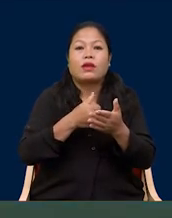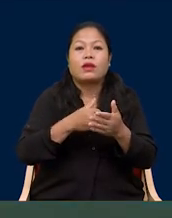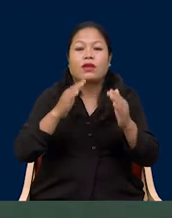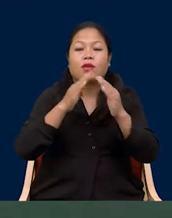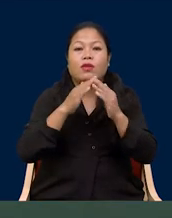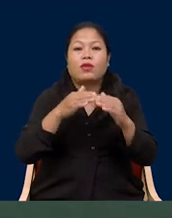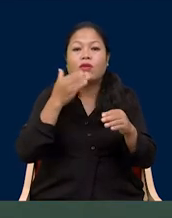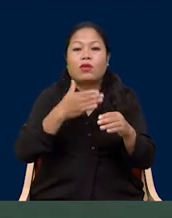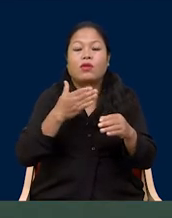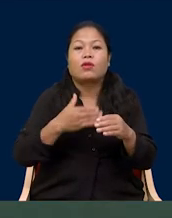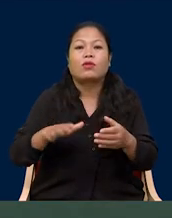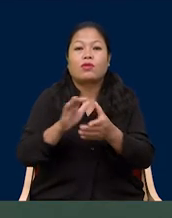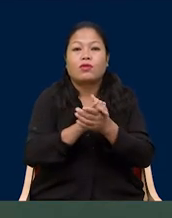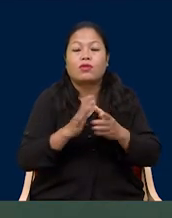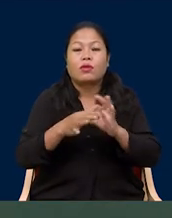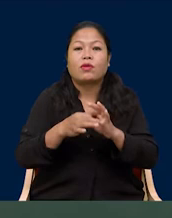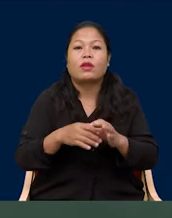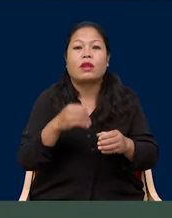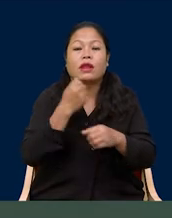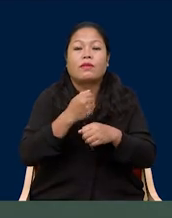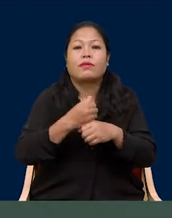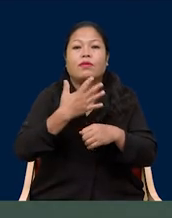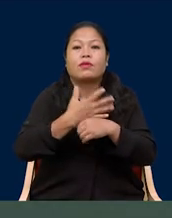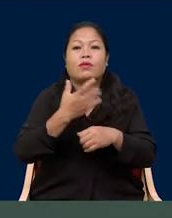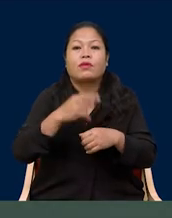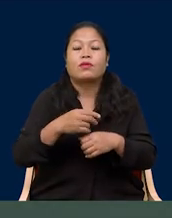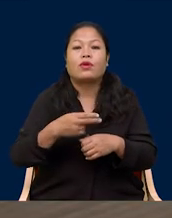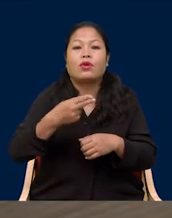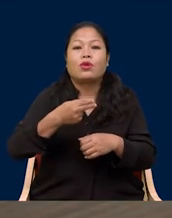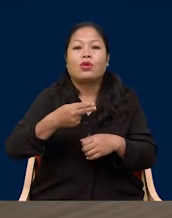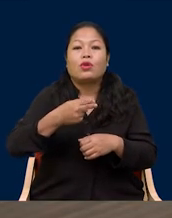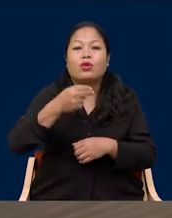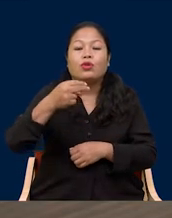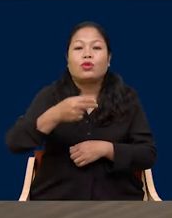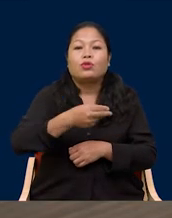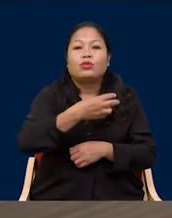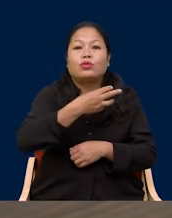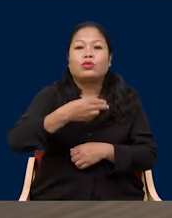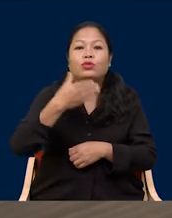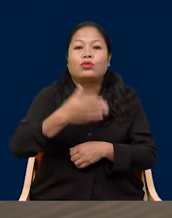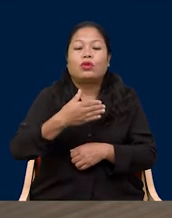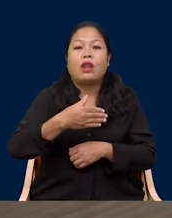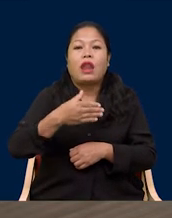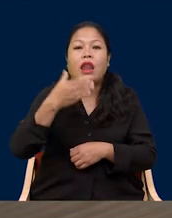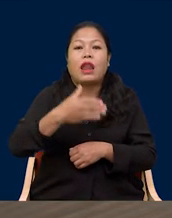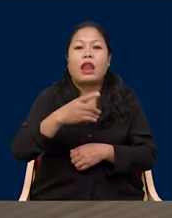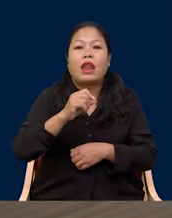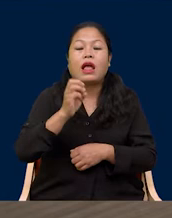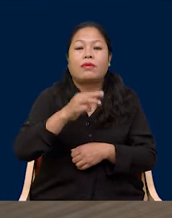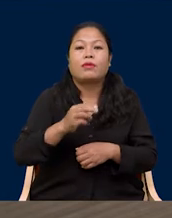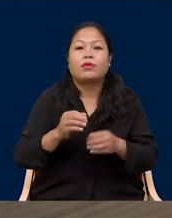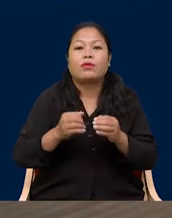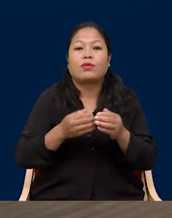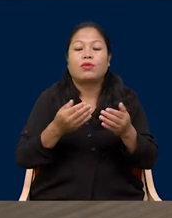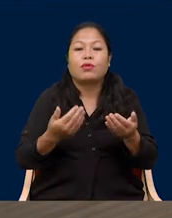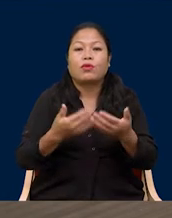नोम्याज हर्डरर्स हुनुहुन्छ, उहाँहरूसँग कोलाबरेट गरेर काम गर्ने उद्देश्य हो हाम्रो। यो थुमलामको एक सबभन्दा मूल्य